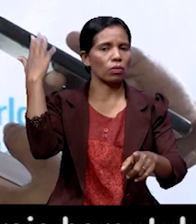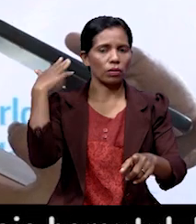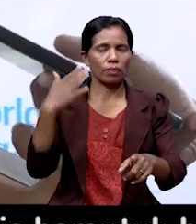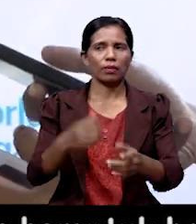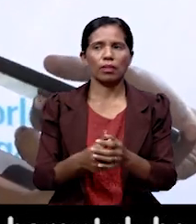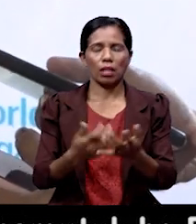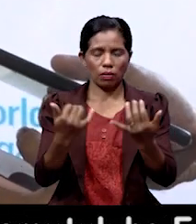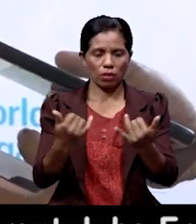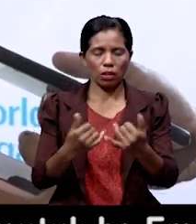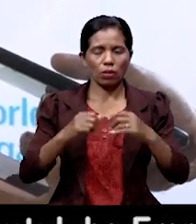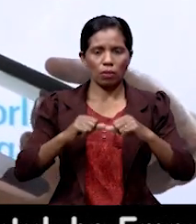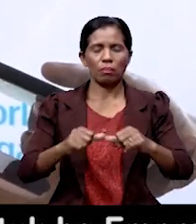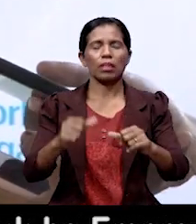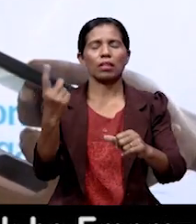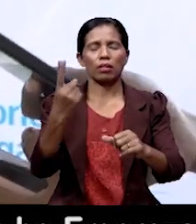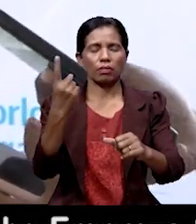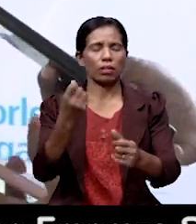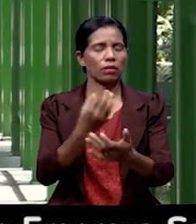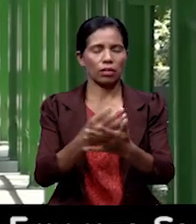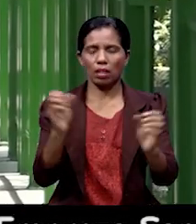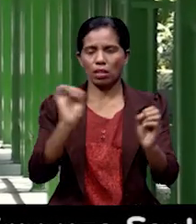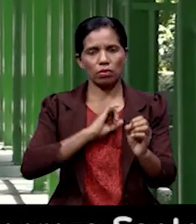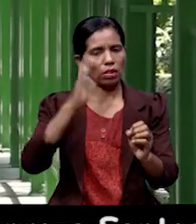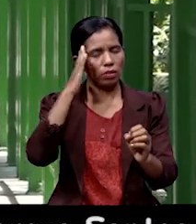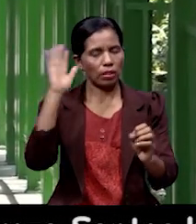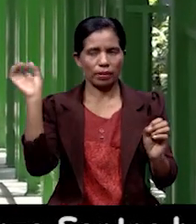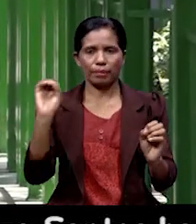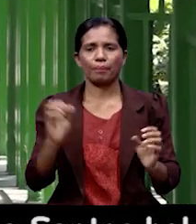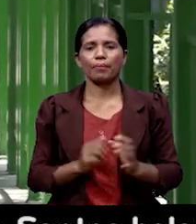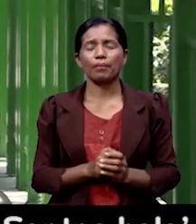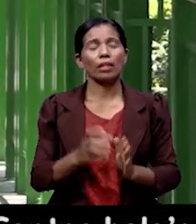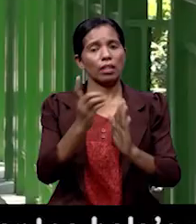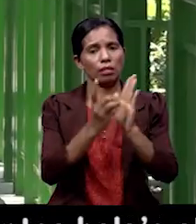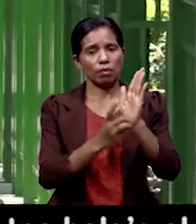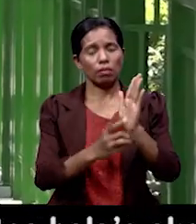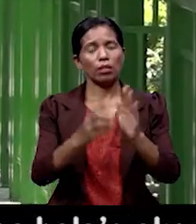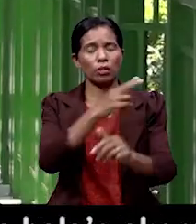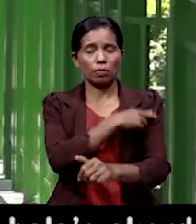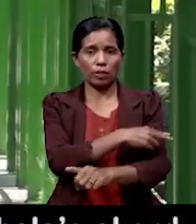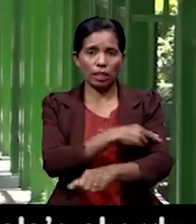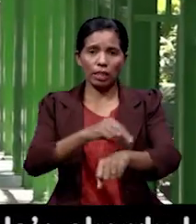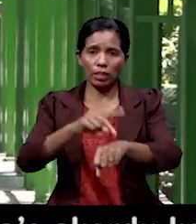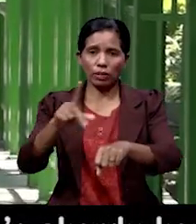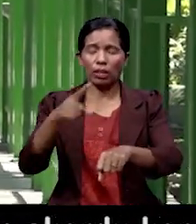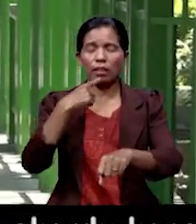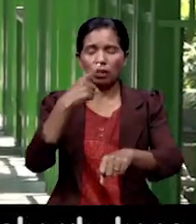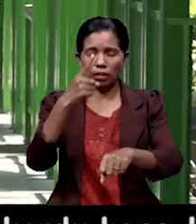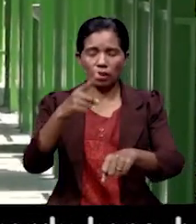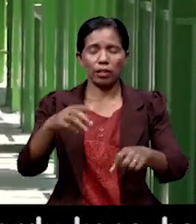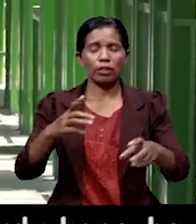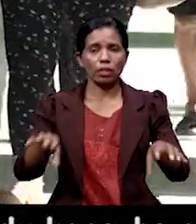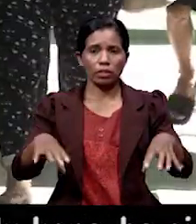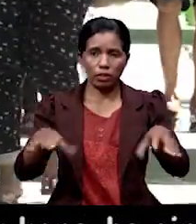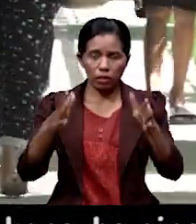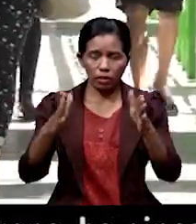mas vali oi ne nafatin ne simu ne hanu ida ne layak karik. Dados nebe Hospital Nasional relata, pessoal saúde sir nebe serviço e linha